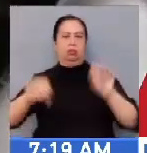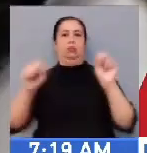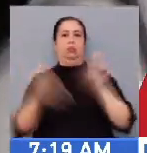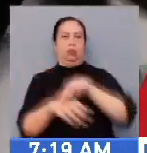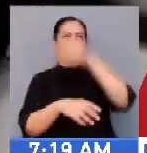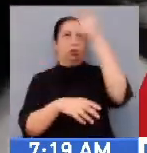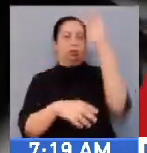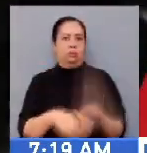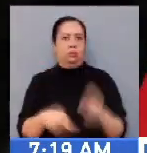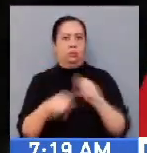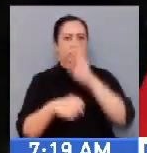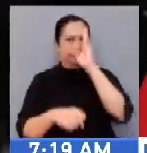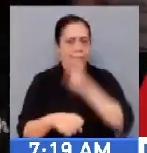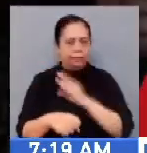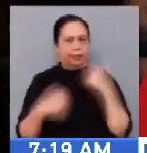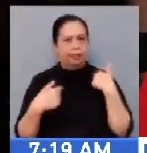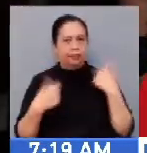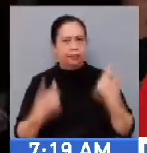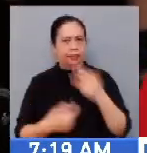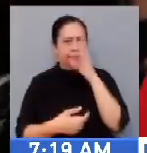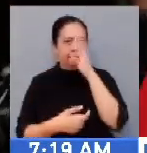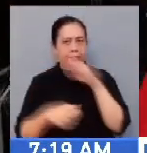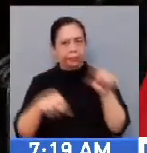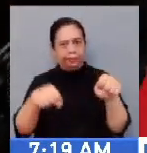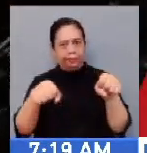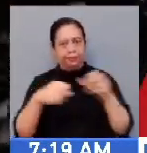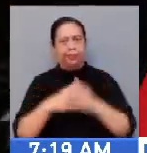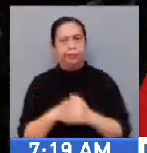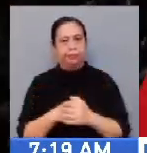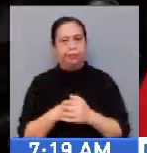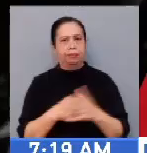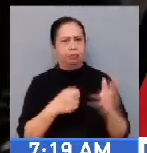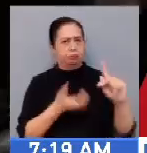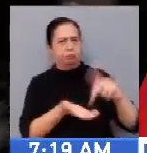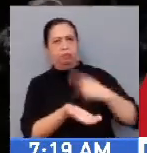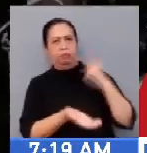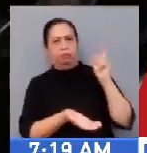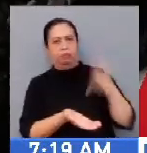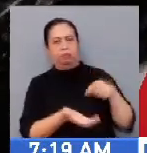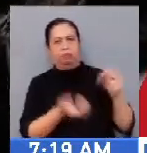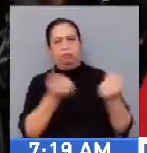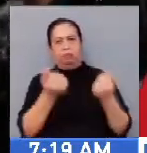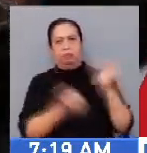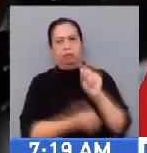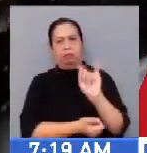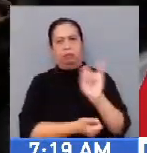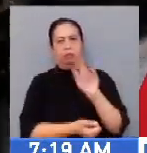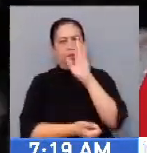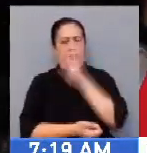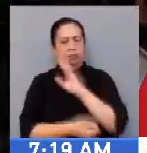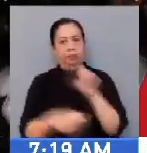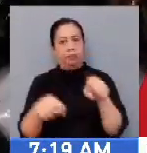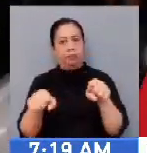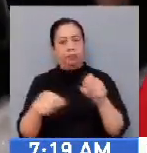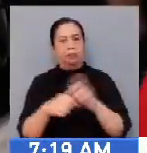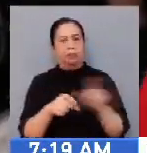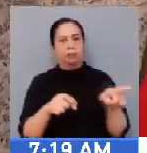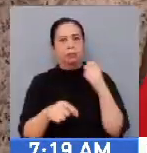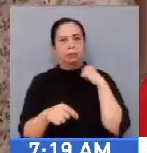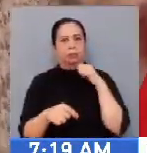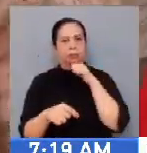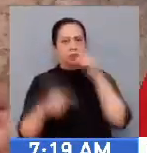at nagkagasgas ang kanyang motorsiklo. Pinababayaran ni Jester sa driver ng taxi ang nasirang motorsiklo, pero hindi sila magkasundo sa